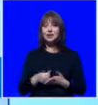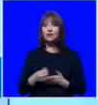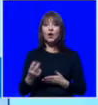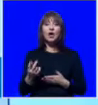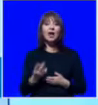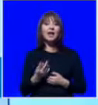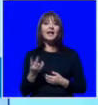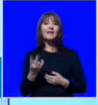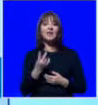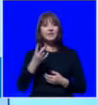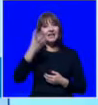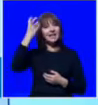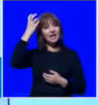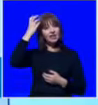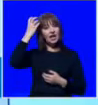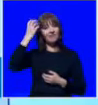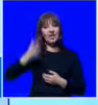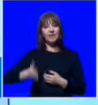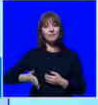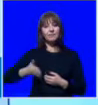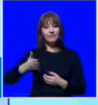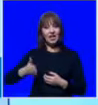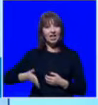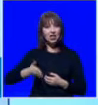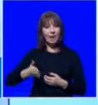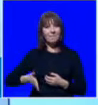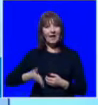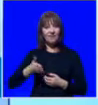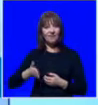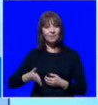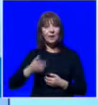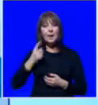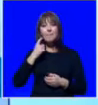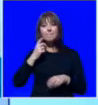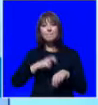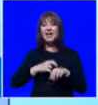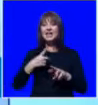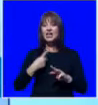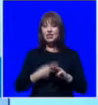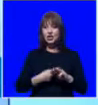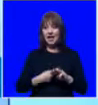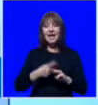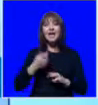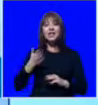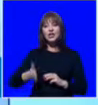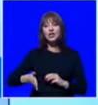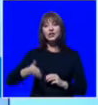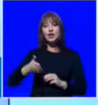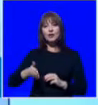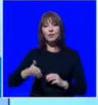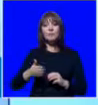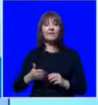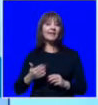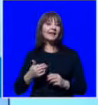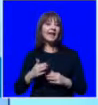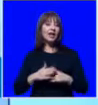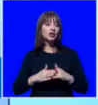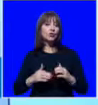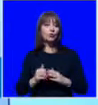двете държавни железопътни компании, т.е. ЖП транспорта, БДЖ и на железопътната инфраструктура.